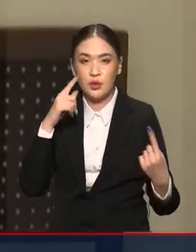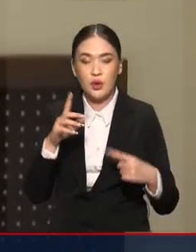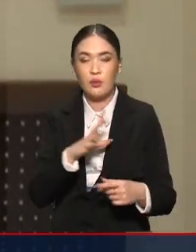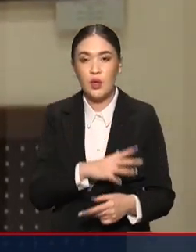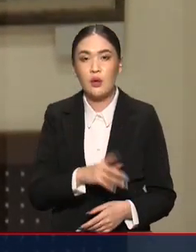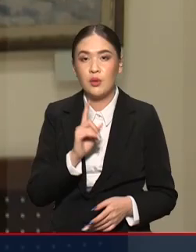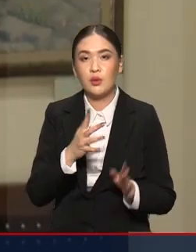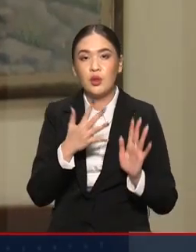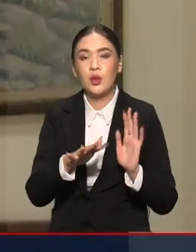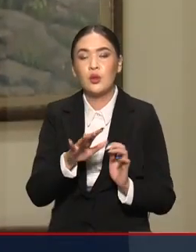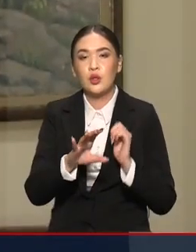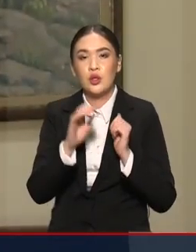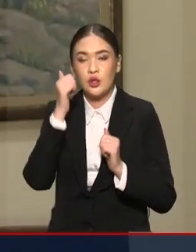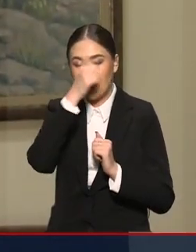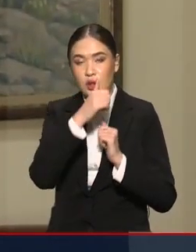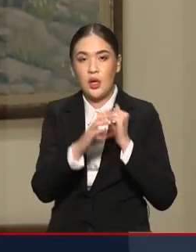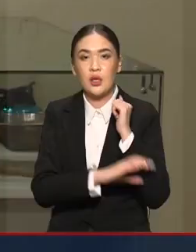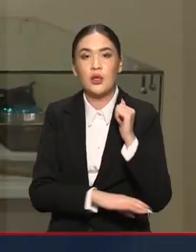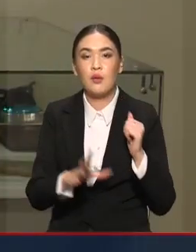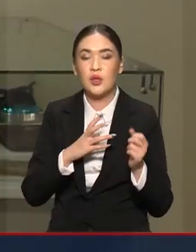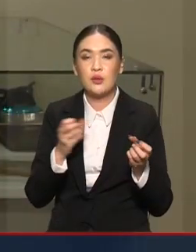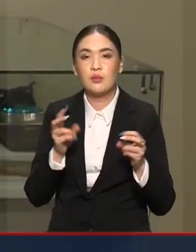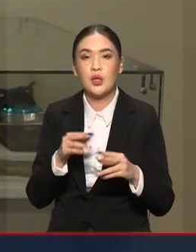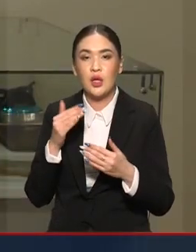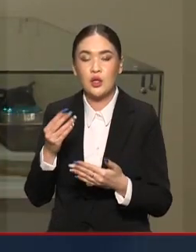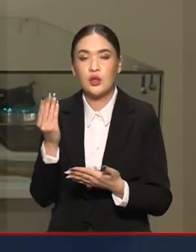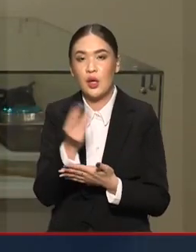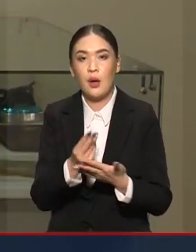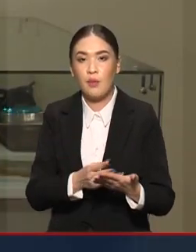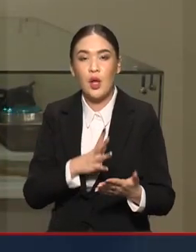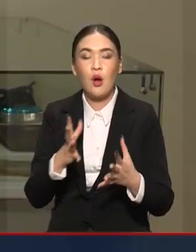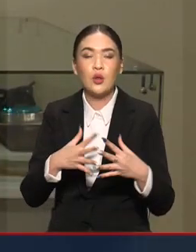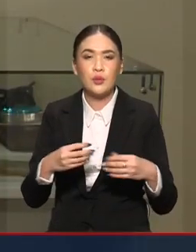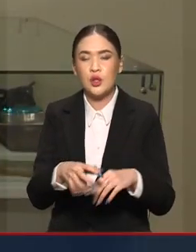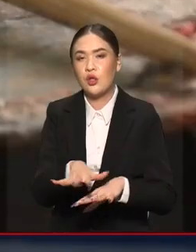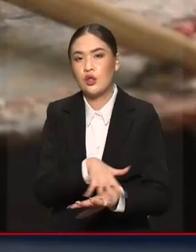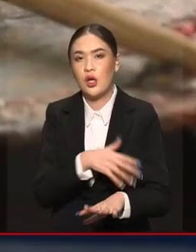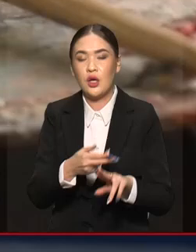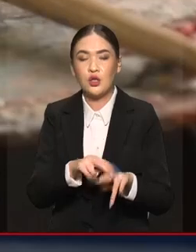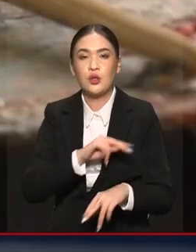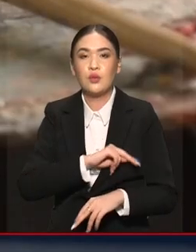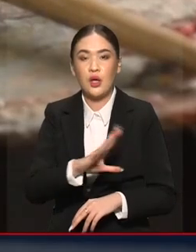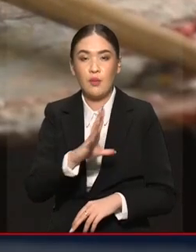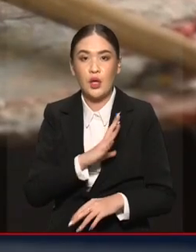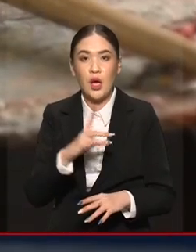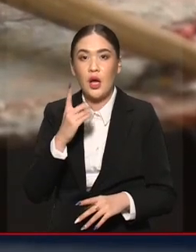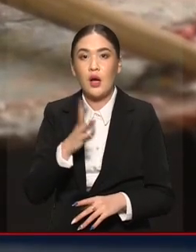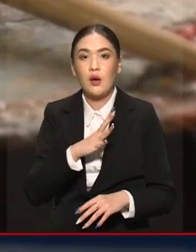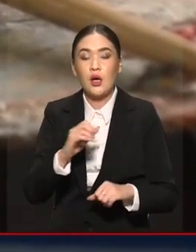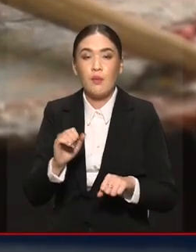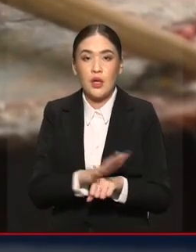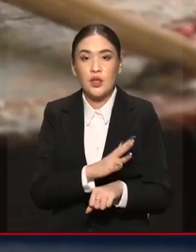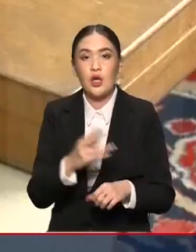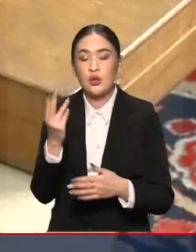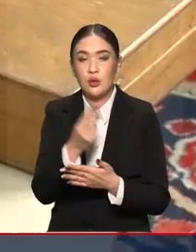1950 жылдардың соңында Қастеевке арнап салынған. Қылқалам шебері мұнда отбасымен ұзақ уақыт тұрып жұмыс істеді. Үйдегі шеберханасында сурет